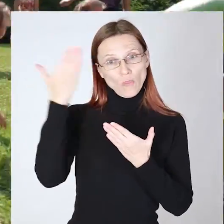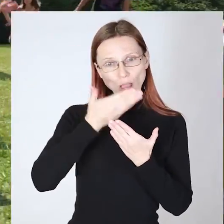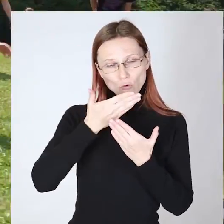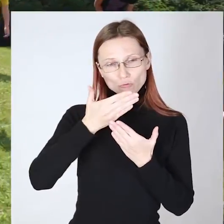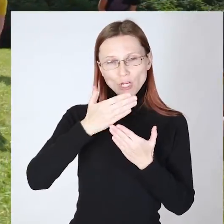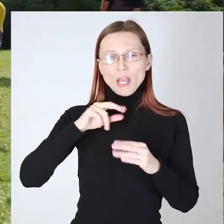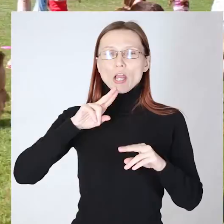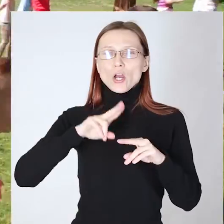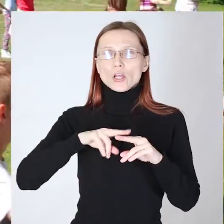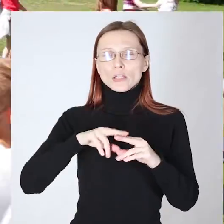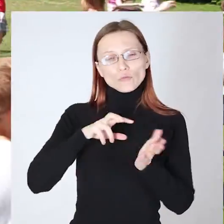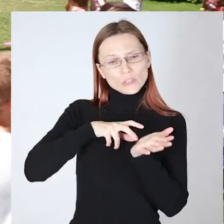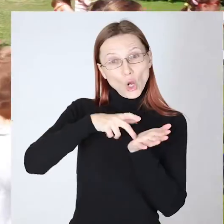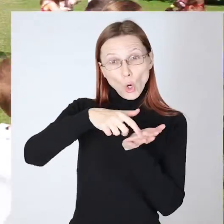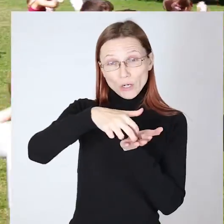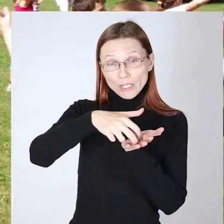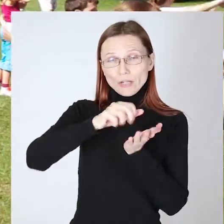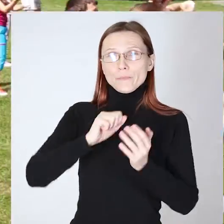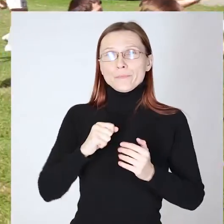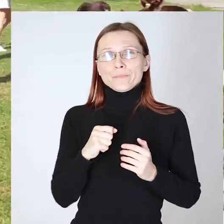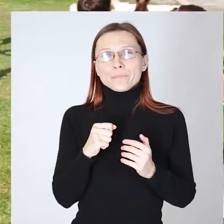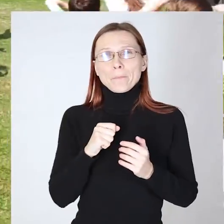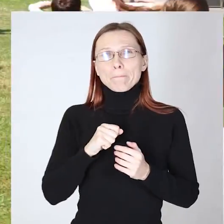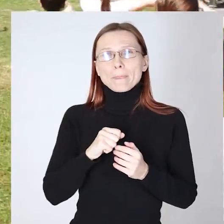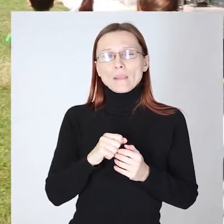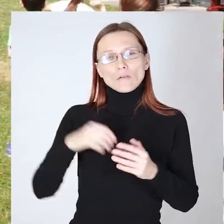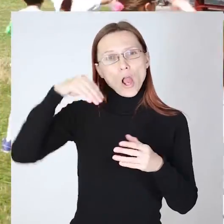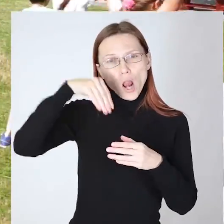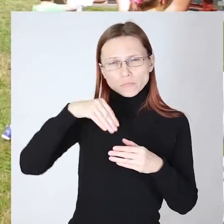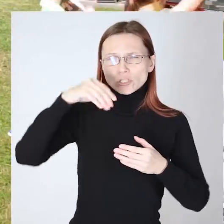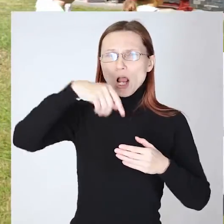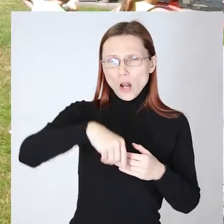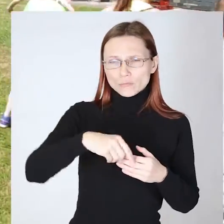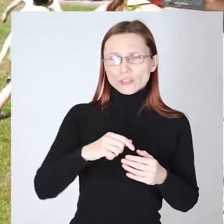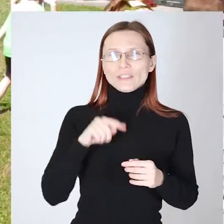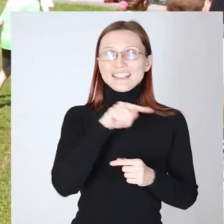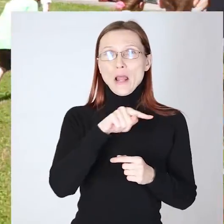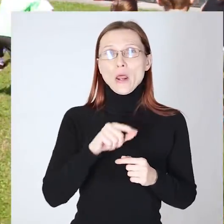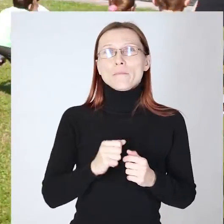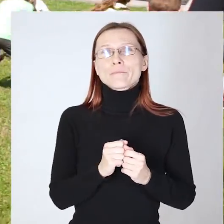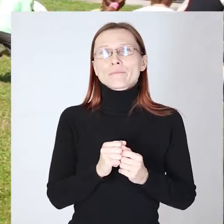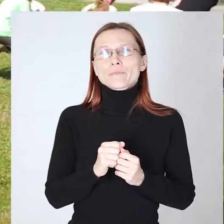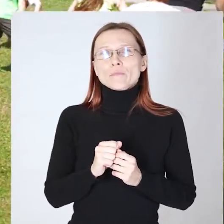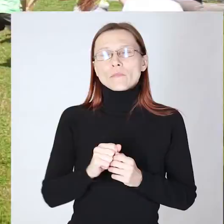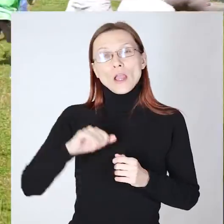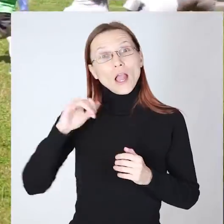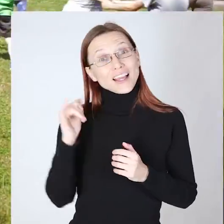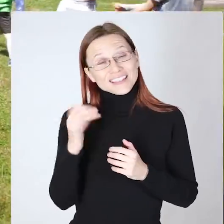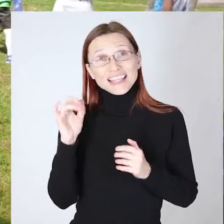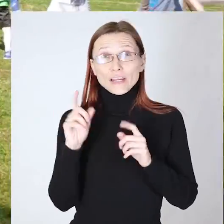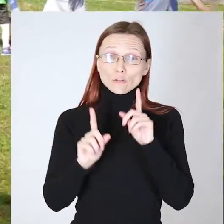naučia sa tie kroky, čiže to je už taký hlbší a hlbší cieľ. Niektorí sa nezastavia a idú